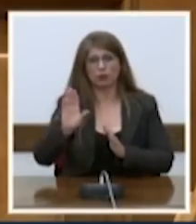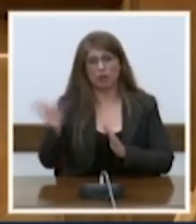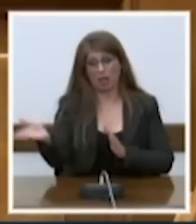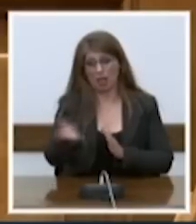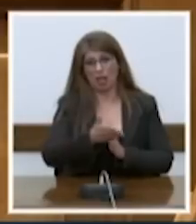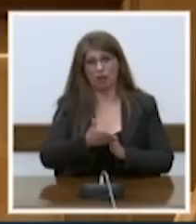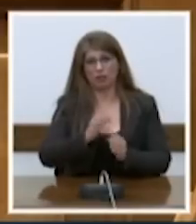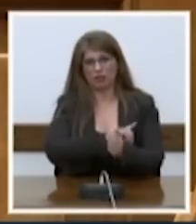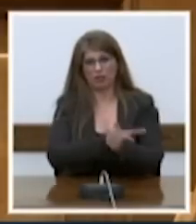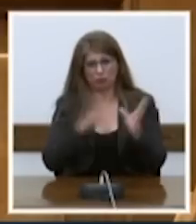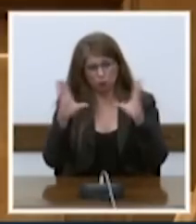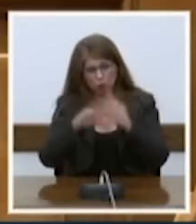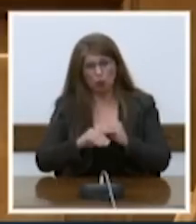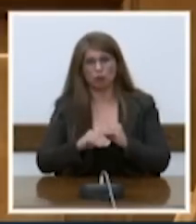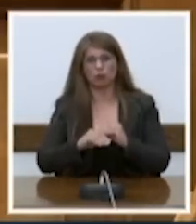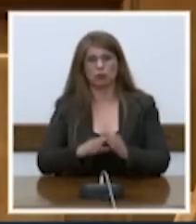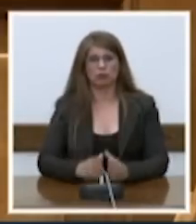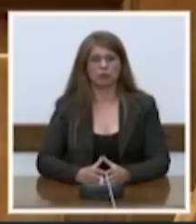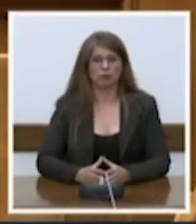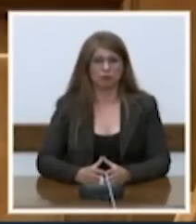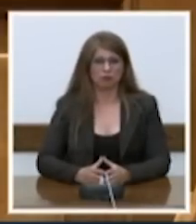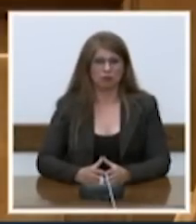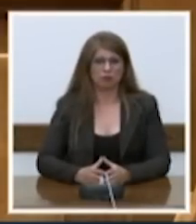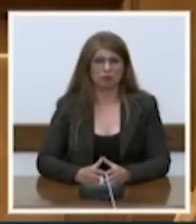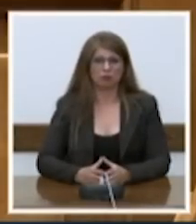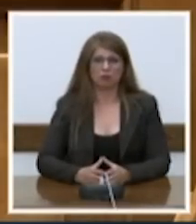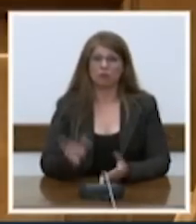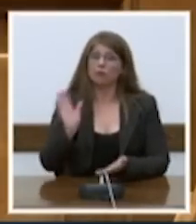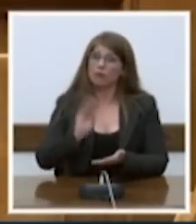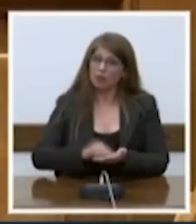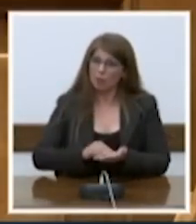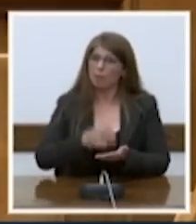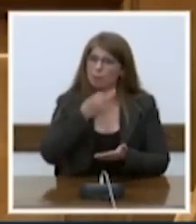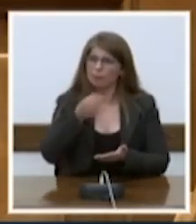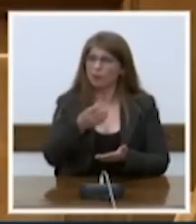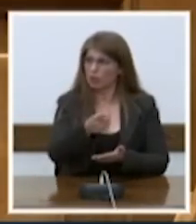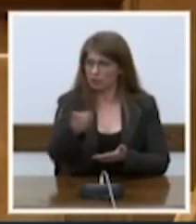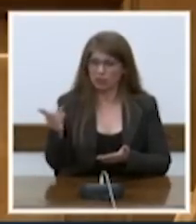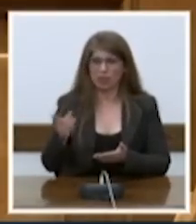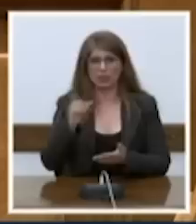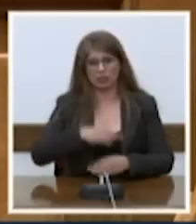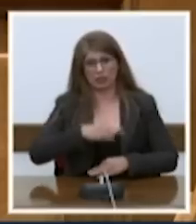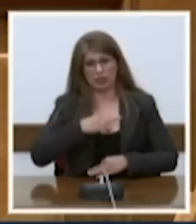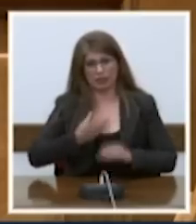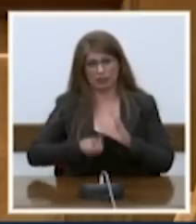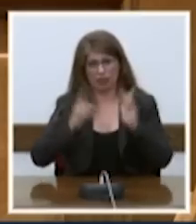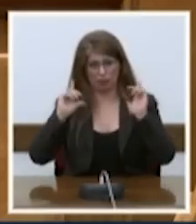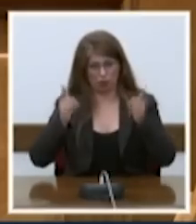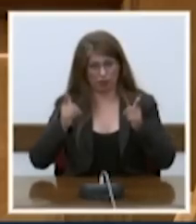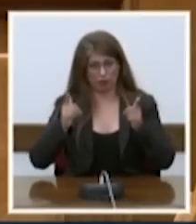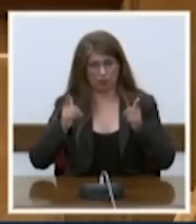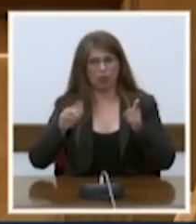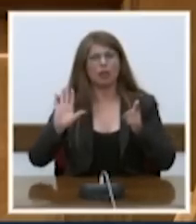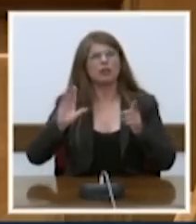του σκότους. Και να επανέλθουμε τώρα σε εσάς, κύριοι της Νέας Δημοκρατίας. Σαν να μην πέρασε μια